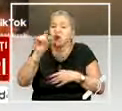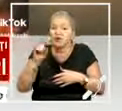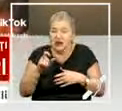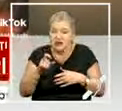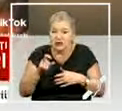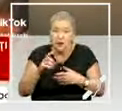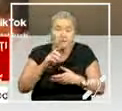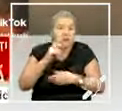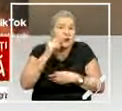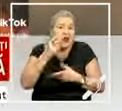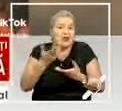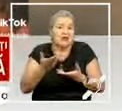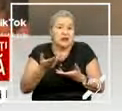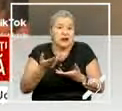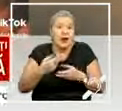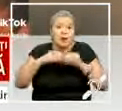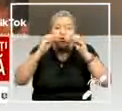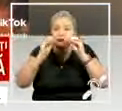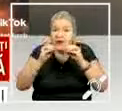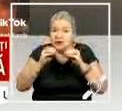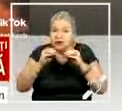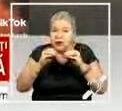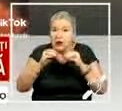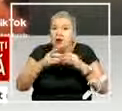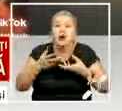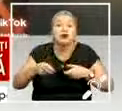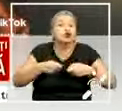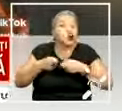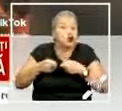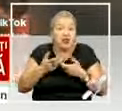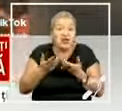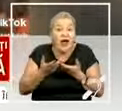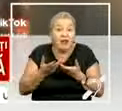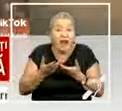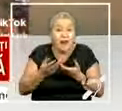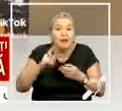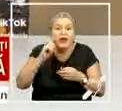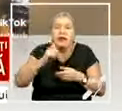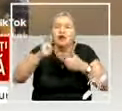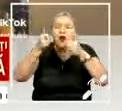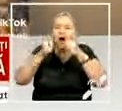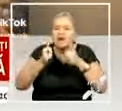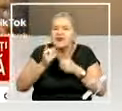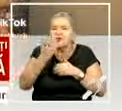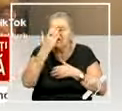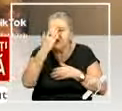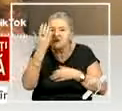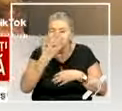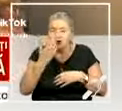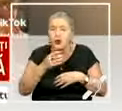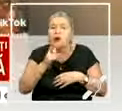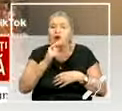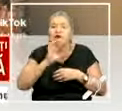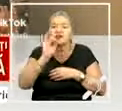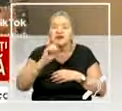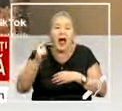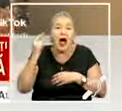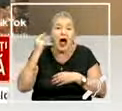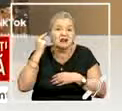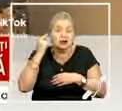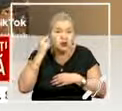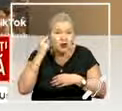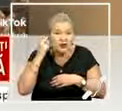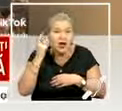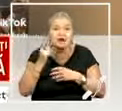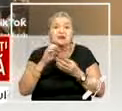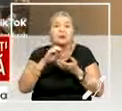ar fi părinții, dascălii, societatea în general. E și o pancartă chiar în fața școlii, unde scrie ascultați